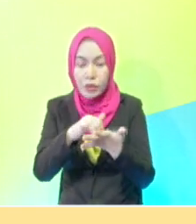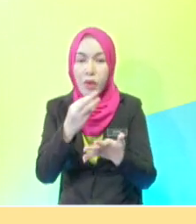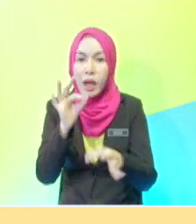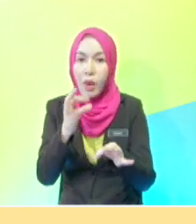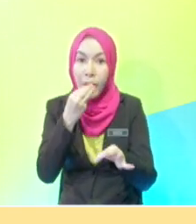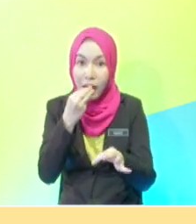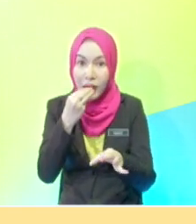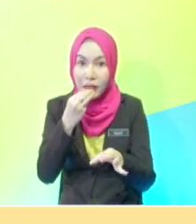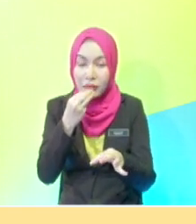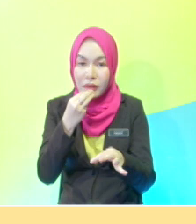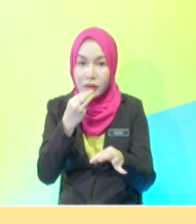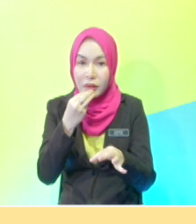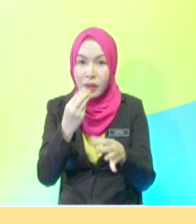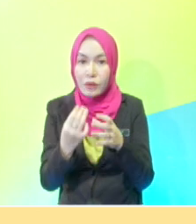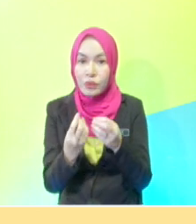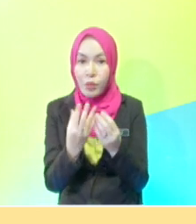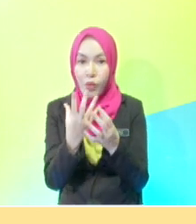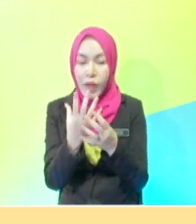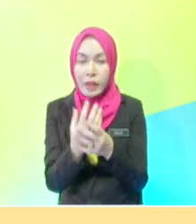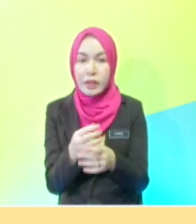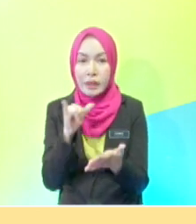tumbuhan tadi akan keluar